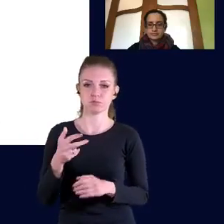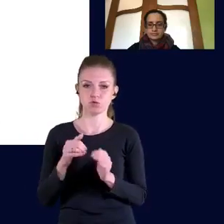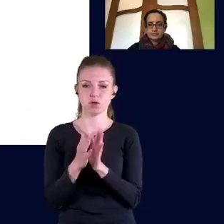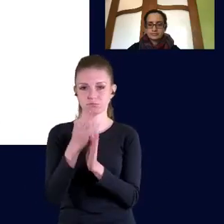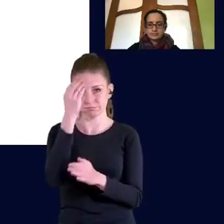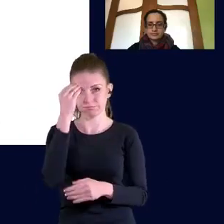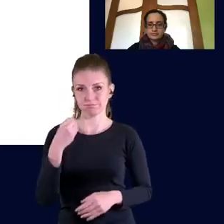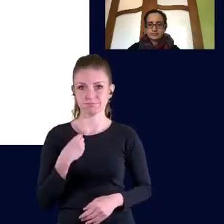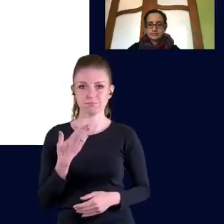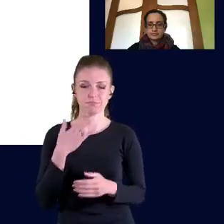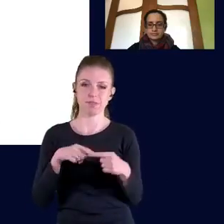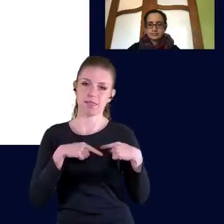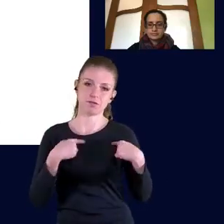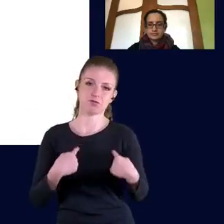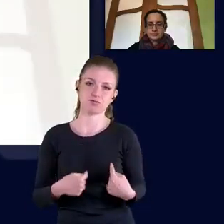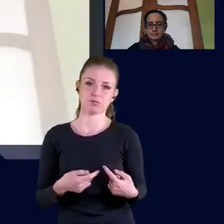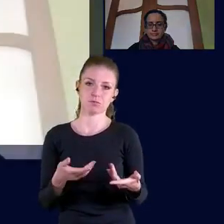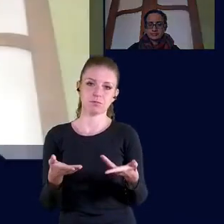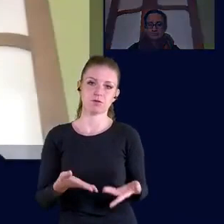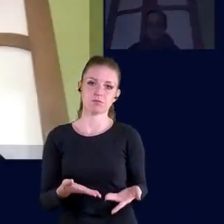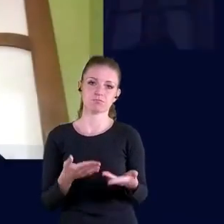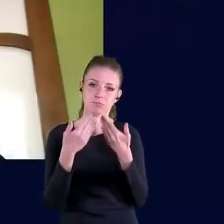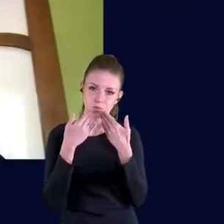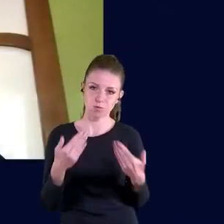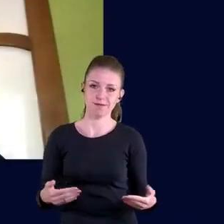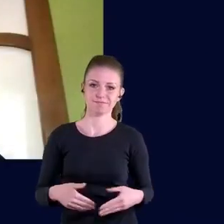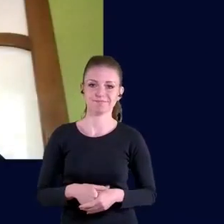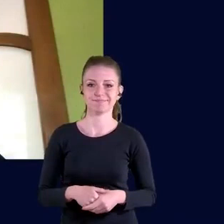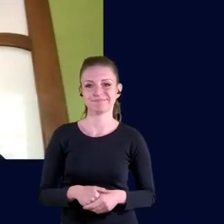idealnie bardzo serdecznie dziękuję